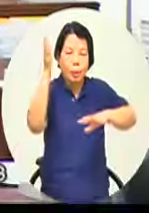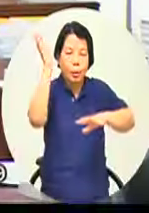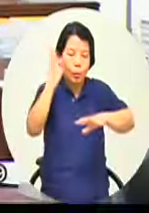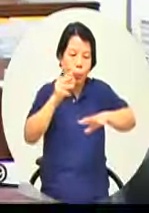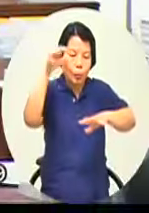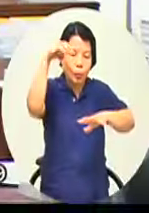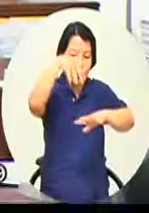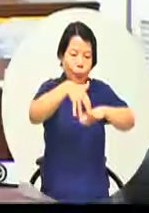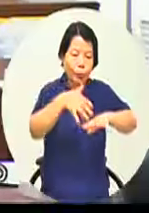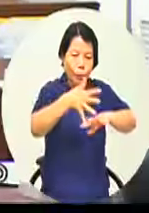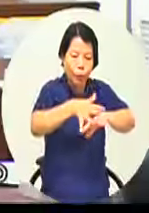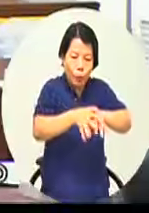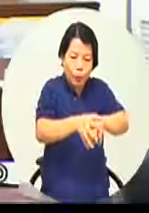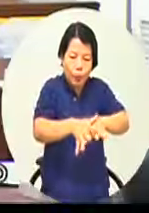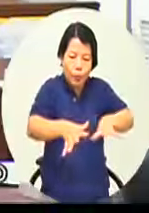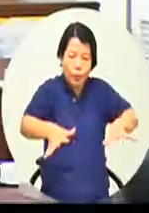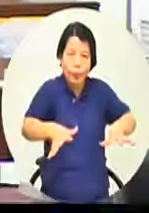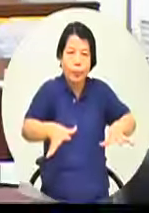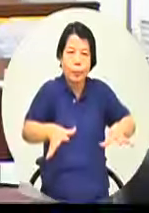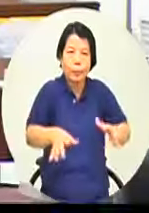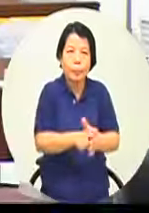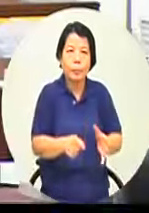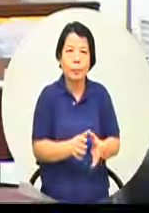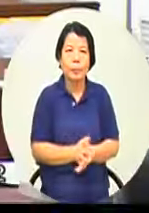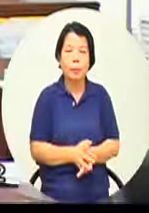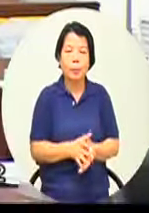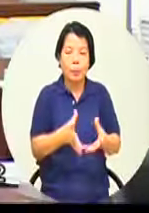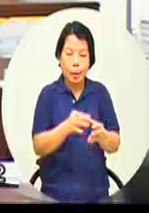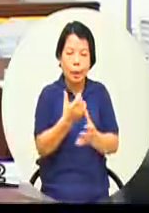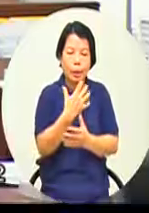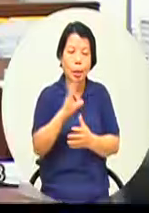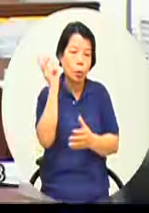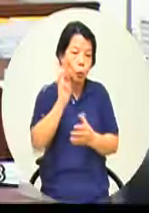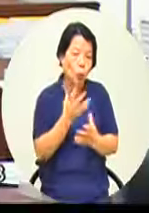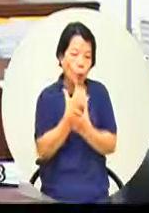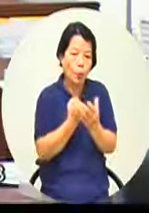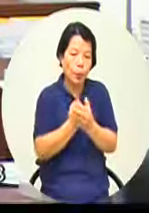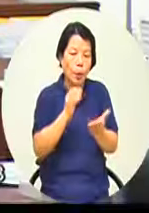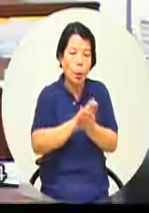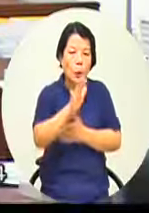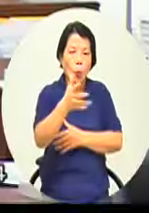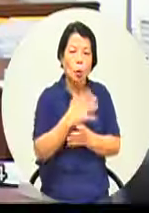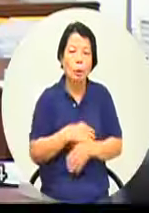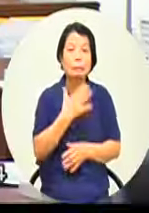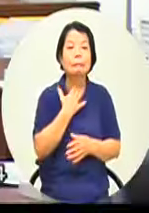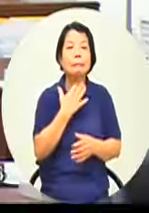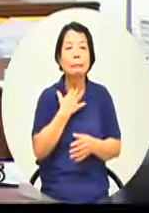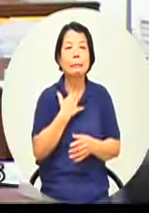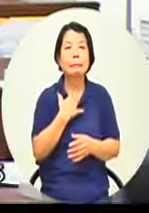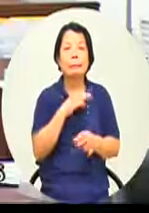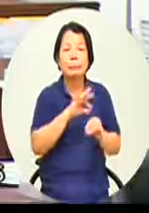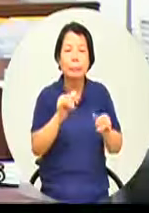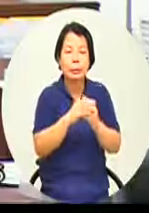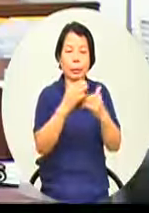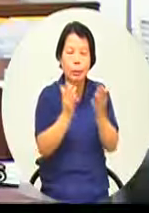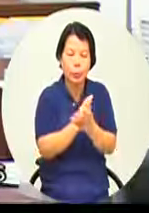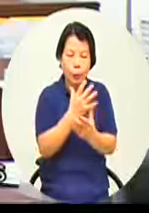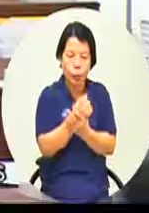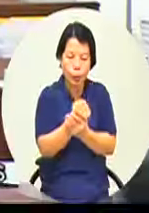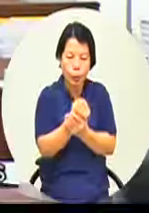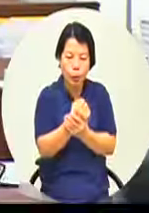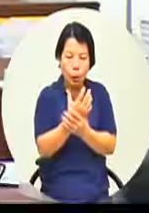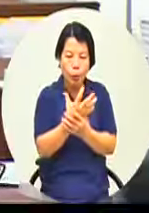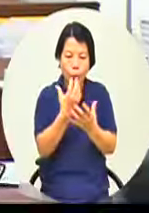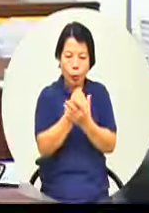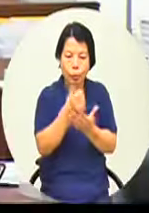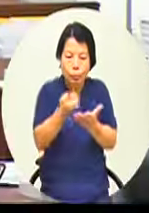会膨胀之后，它就可以这个蓄水。在干旱的时候，我们的水很资源很宝贵，才不会流失掉